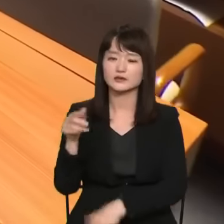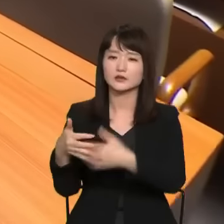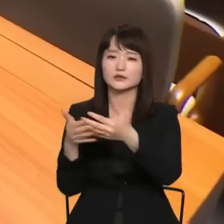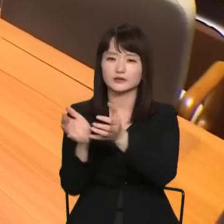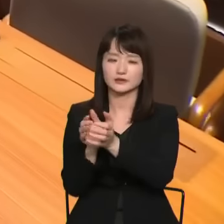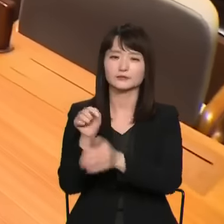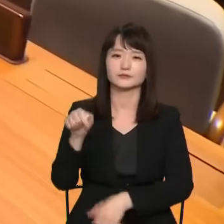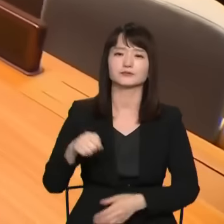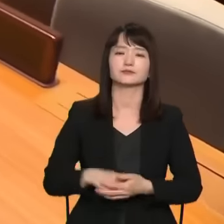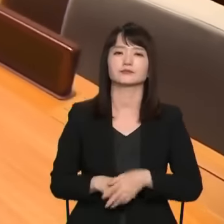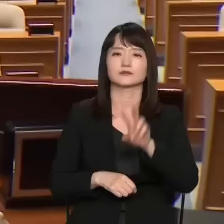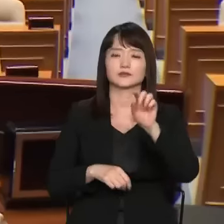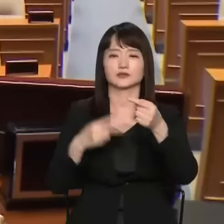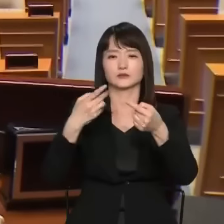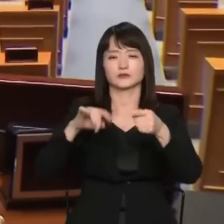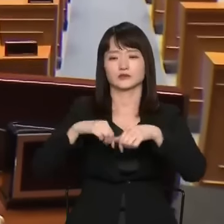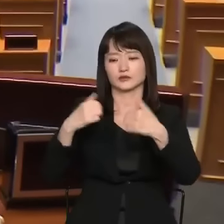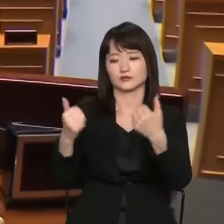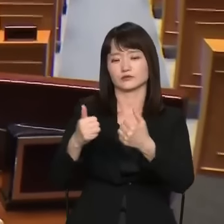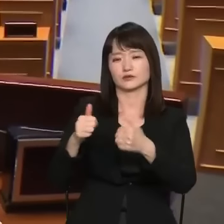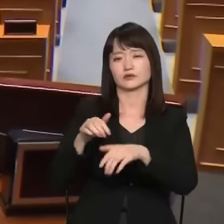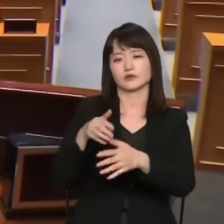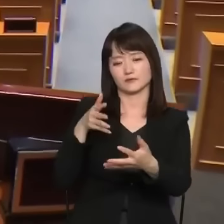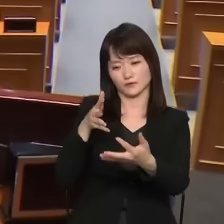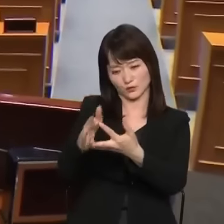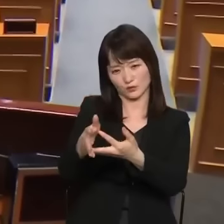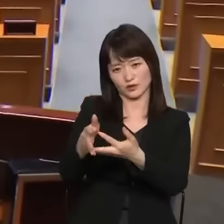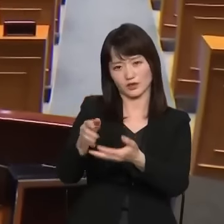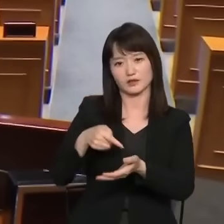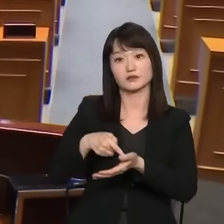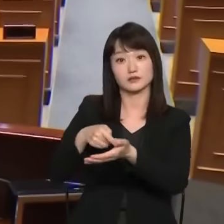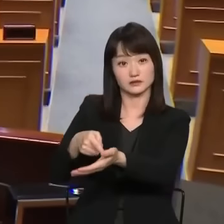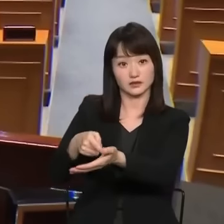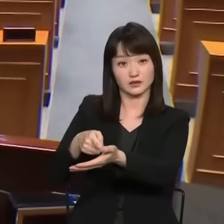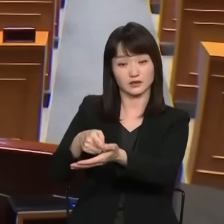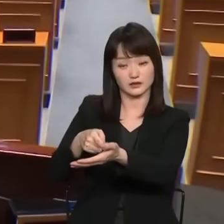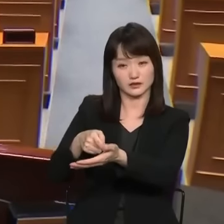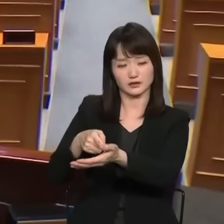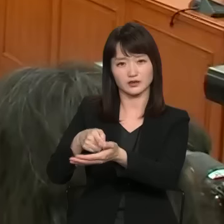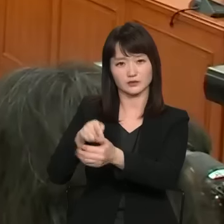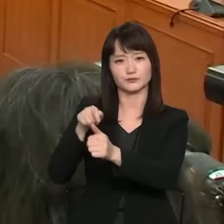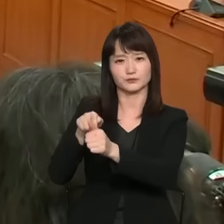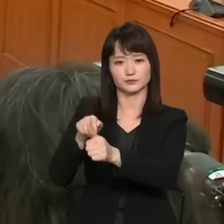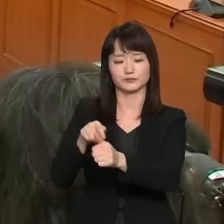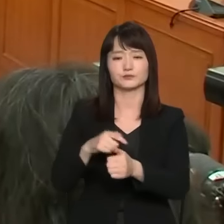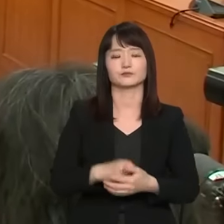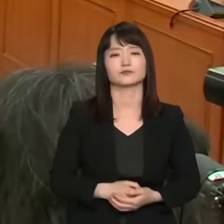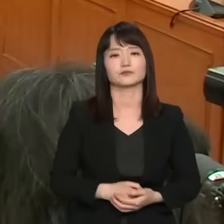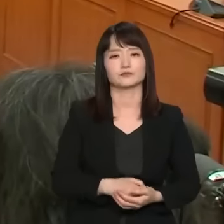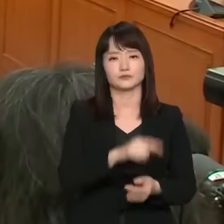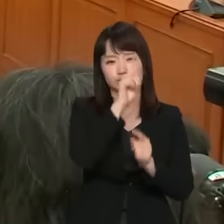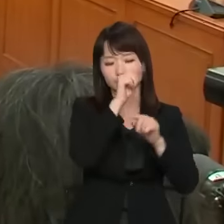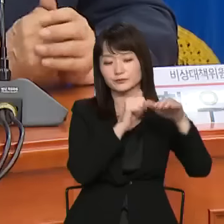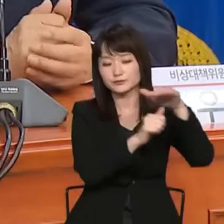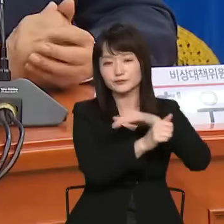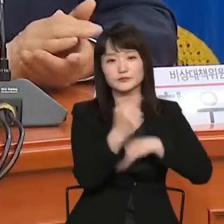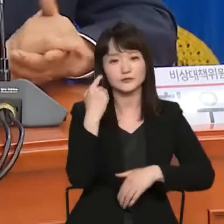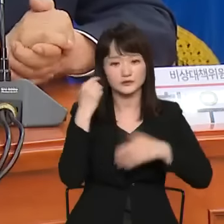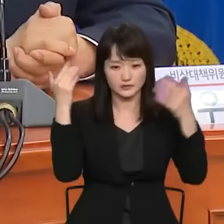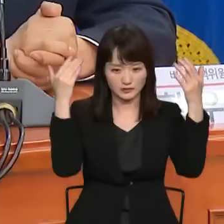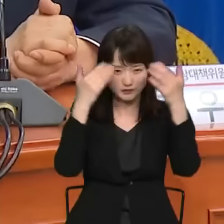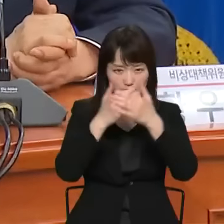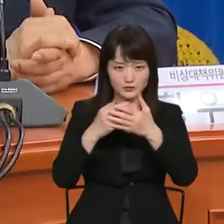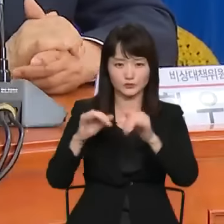향해 21대 국회에서 처리하자는 제안을 받아들이라고 요구했습니다. 이 대표는 어젯밤